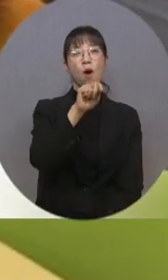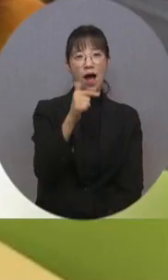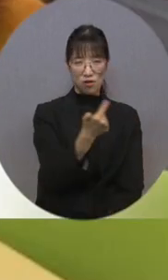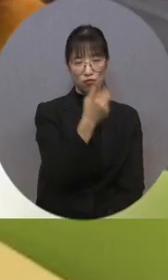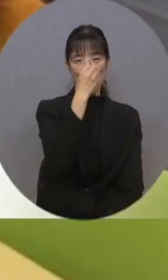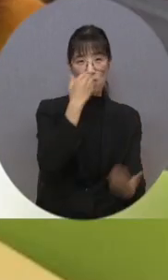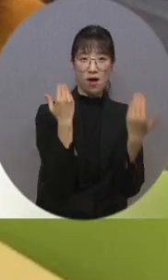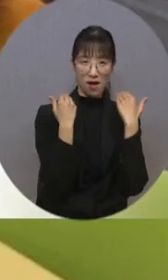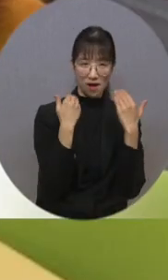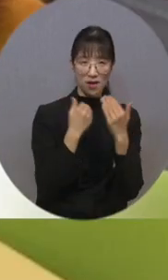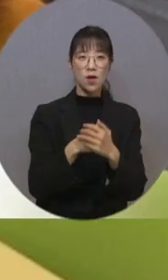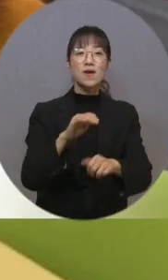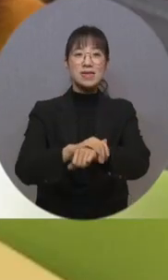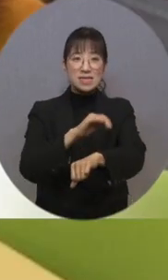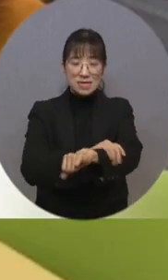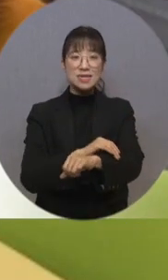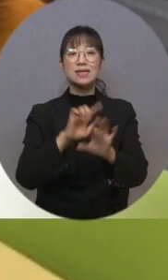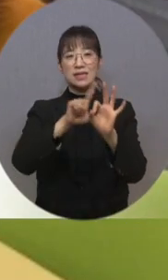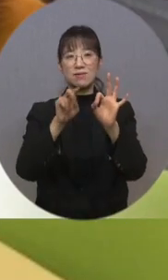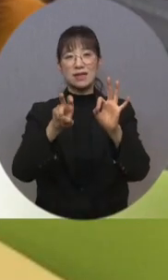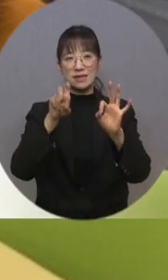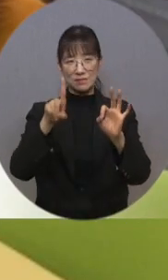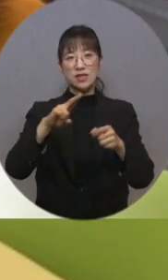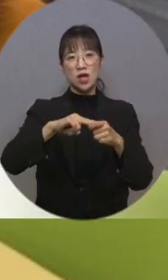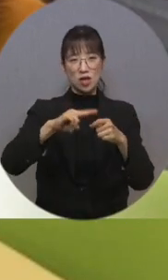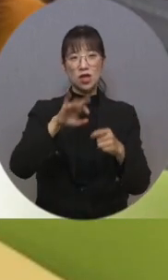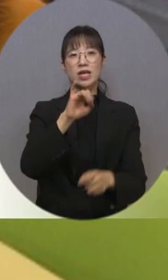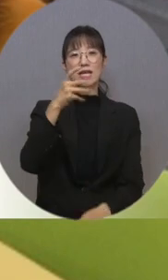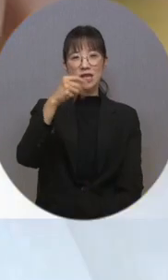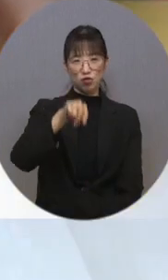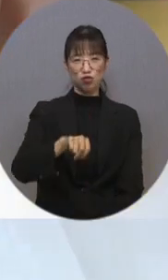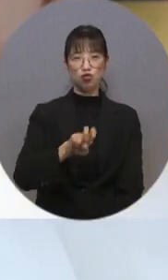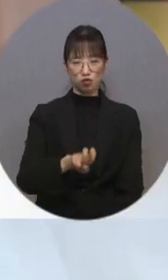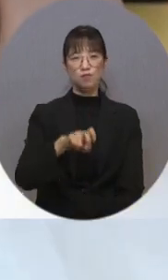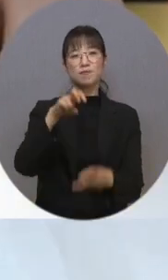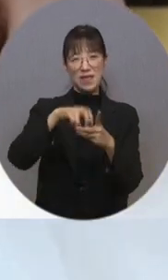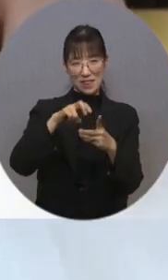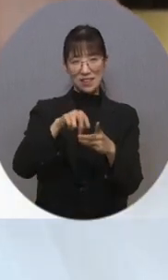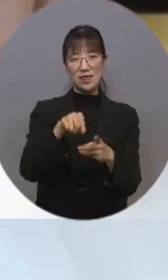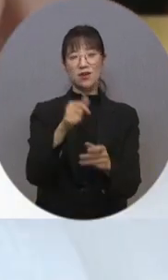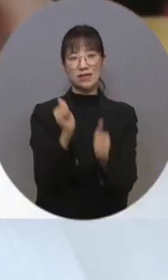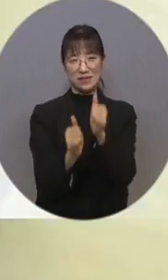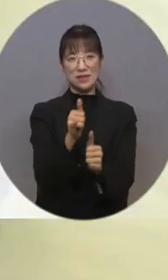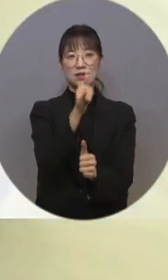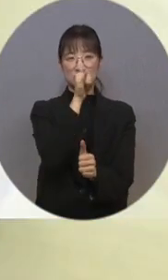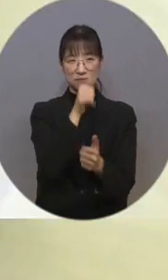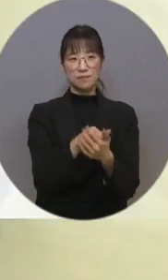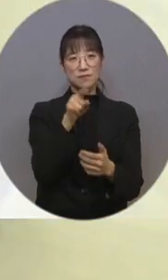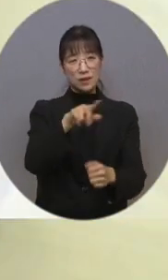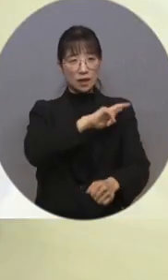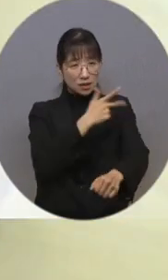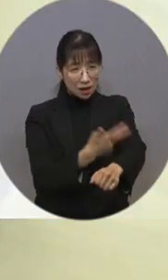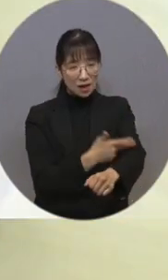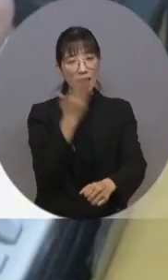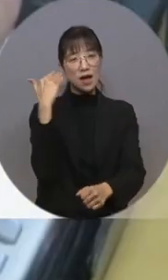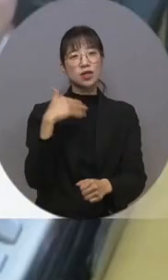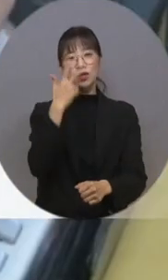광운인공지능고등학교, 실기는 10월 21일 서울 여의도 이룸센터에서 실시될 예정입니다. 해당